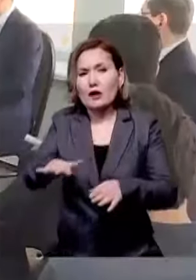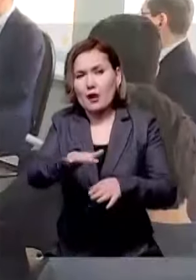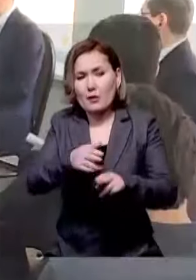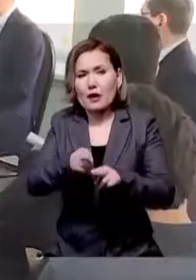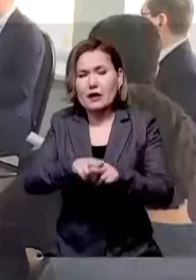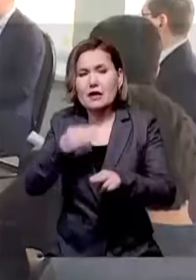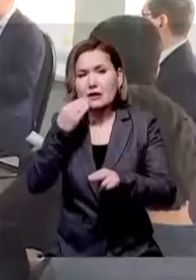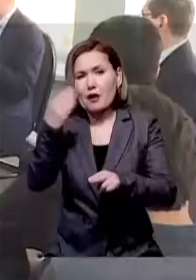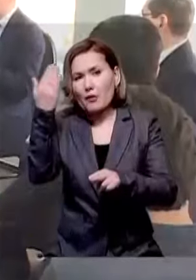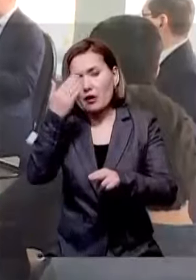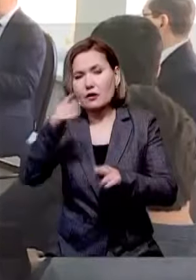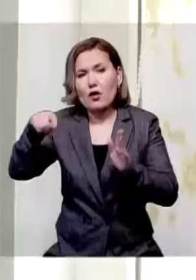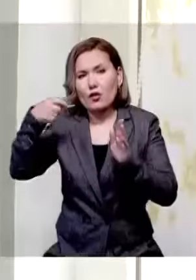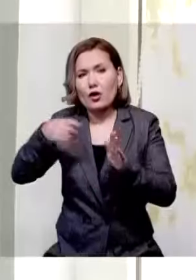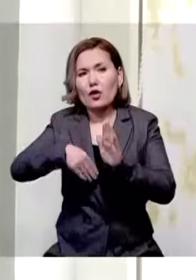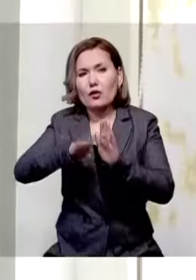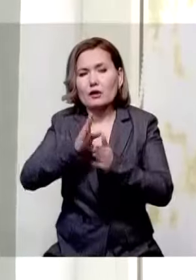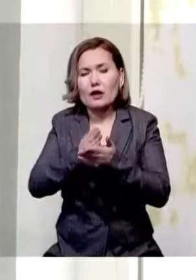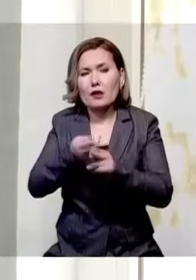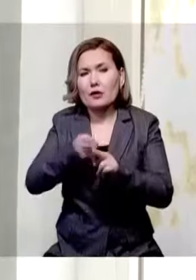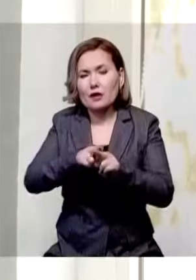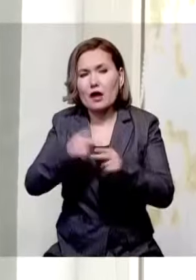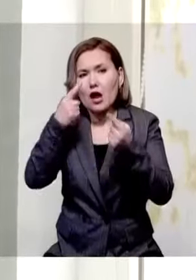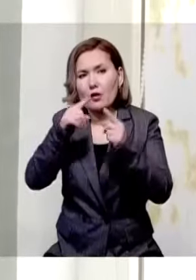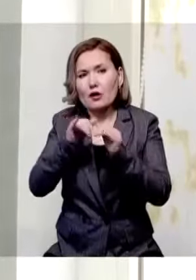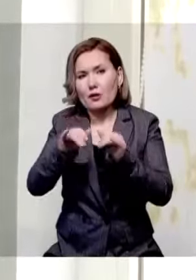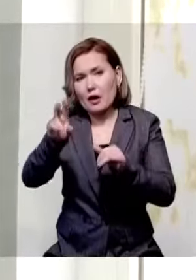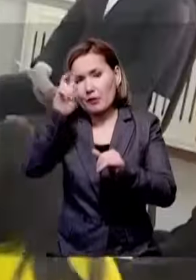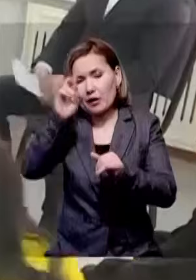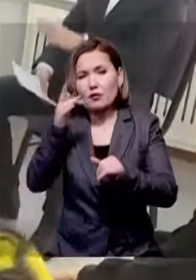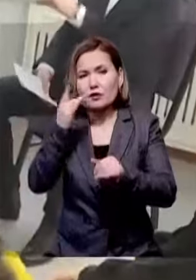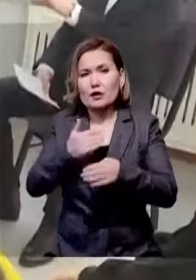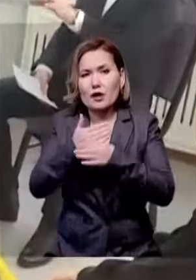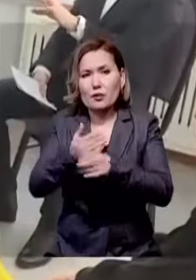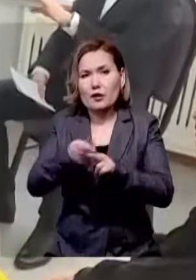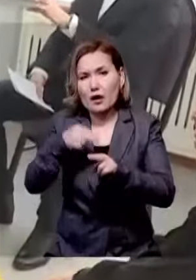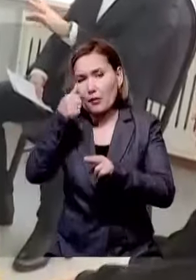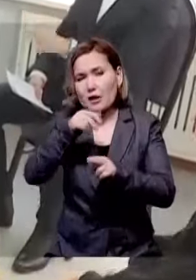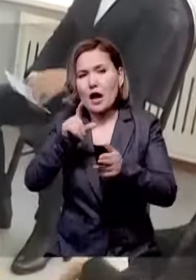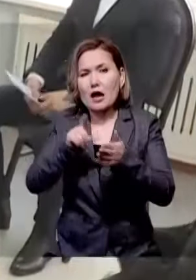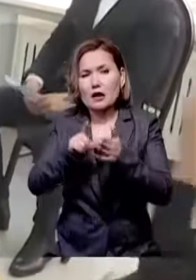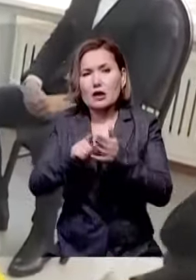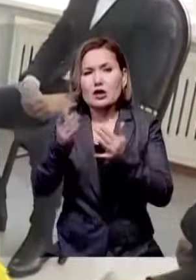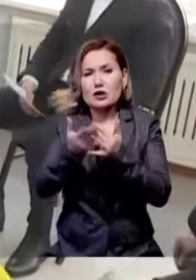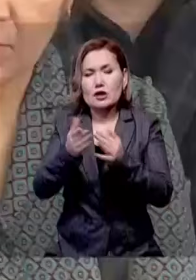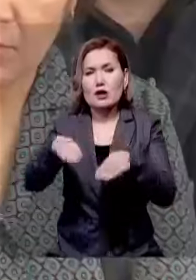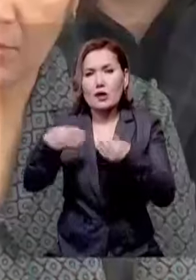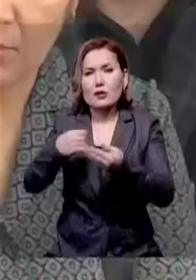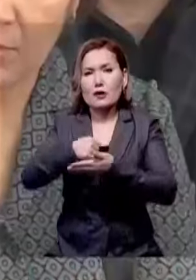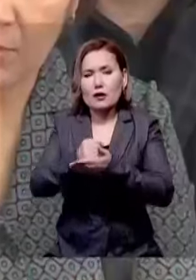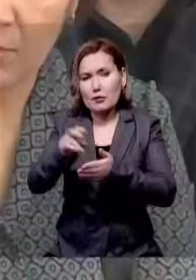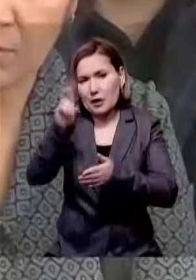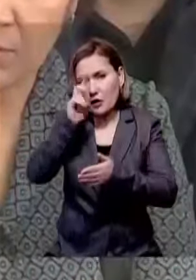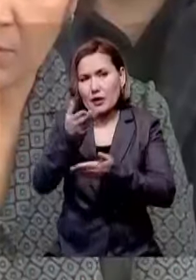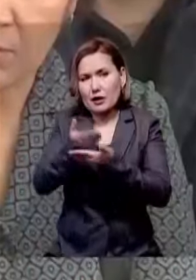жинайтын сапалы өнімдер артқан. Креативті индустрияға мемлекет тарапынан қолдау ретінде биыл салық жеңілдігі бекітілді.